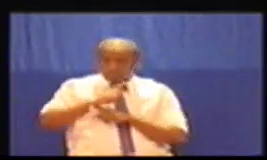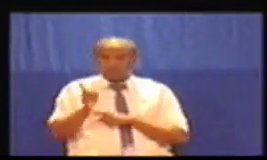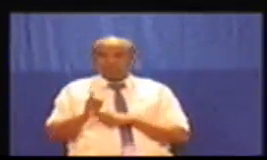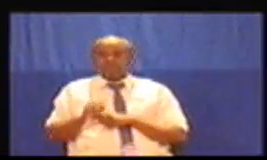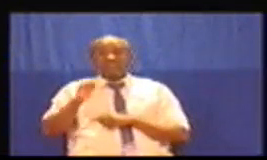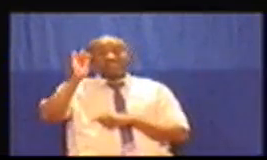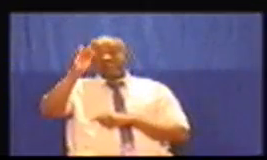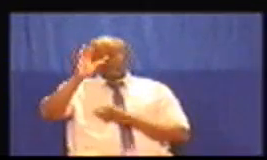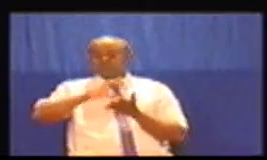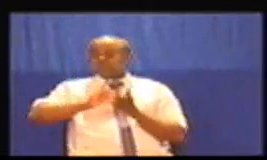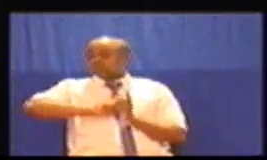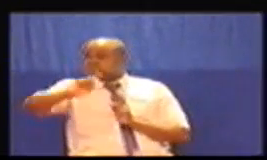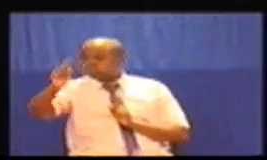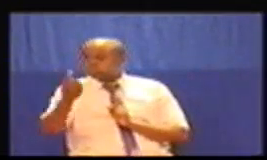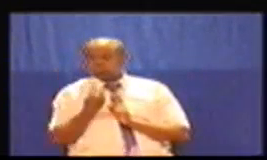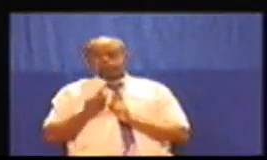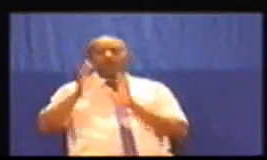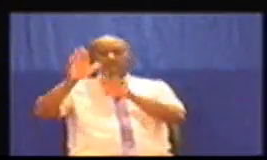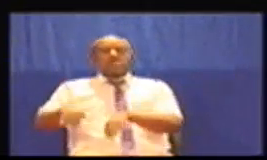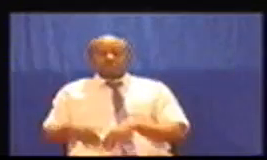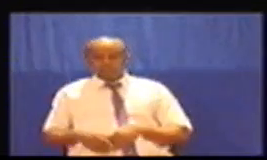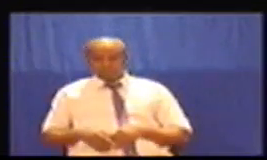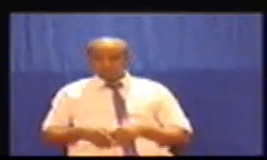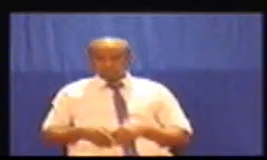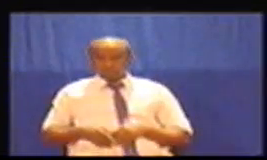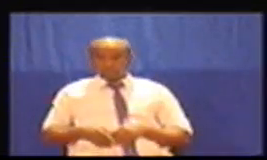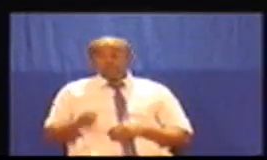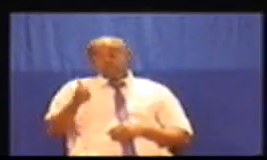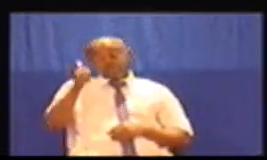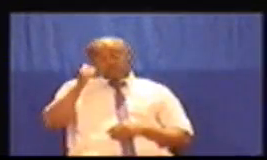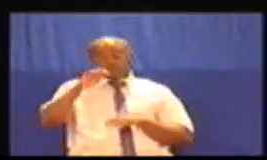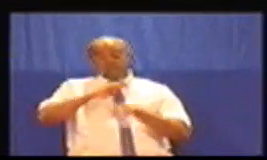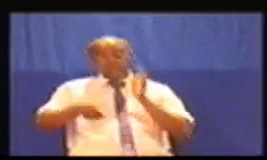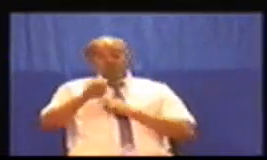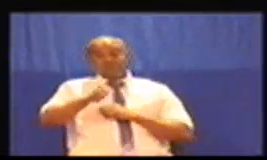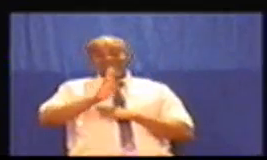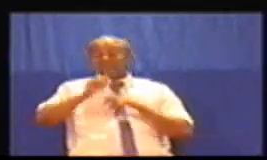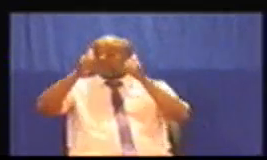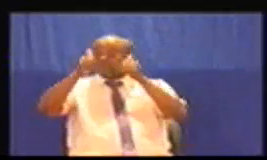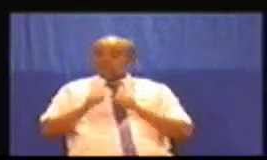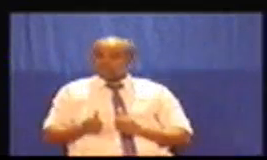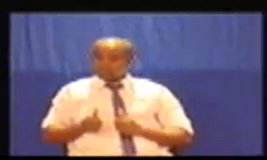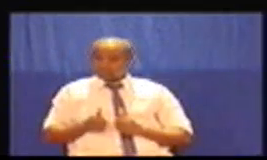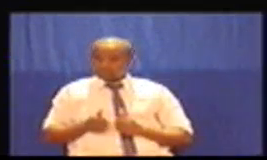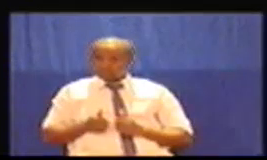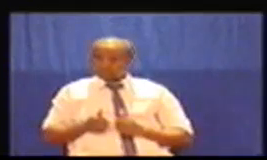zisizokuwa na tija tuziache. Mheshimiwa Naibu Spika alisoma hapa jana ushauri ambao tunautoa.